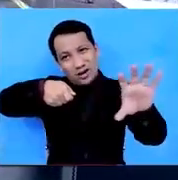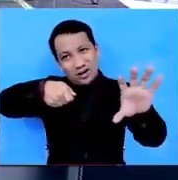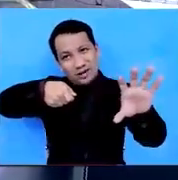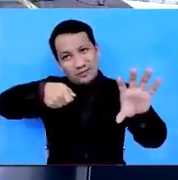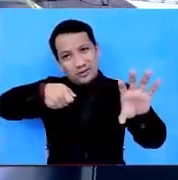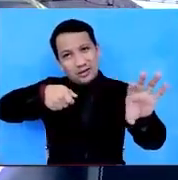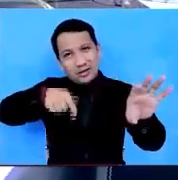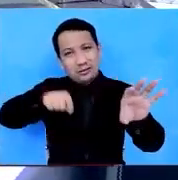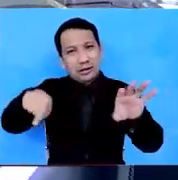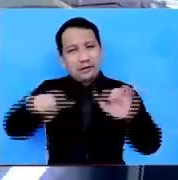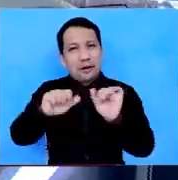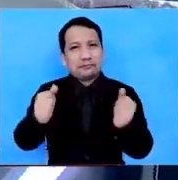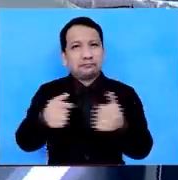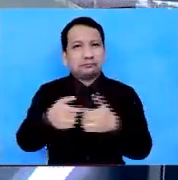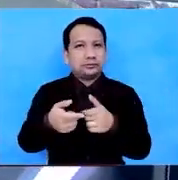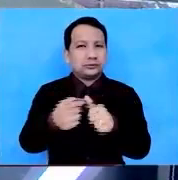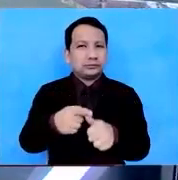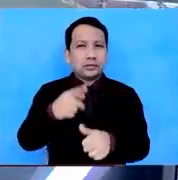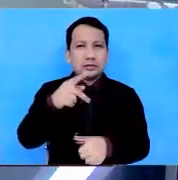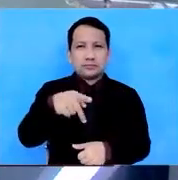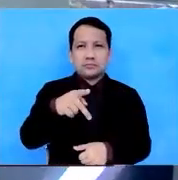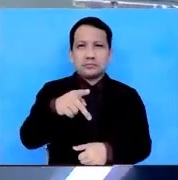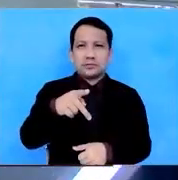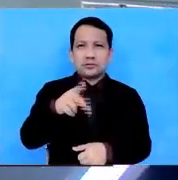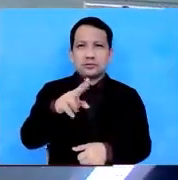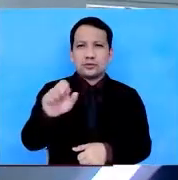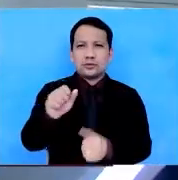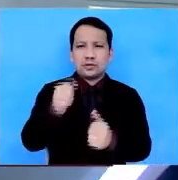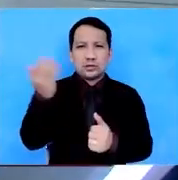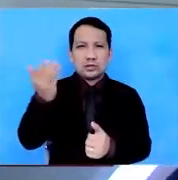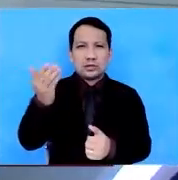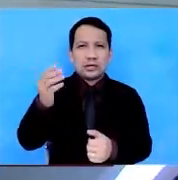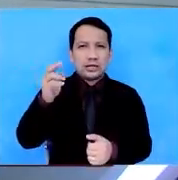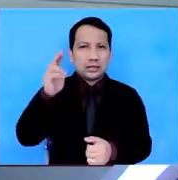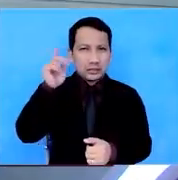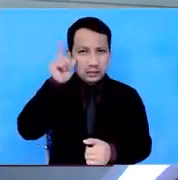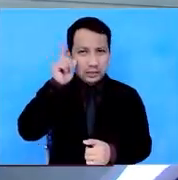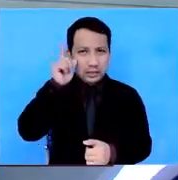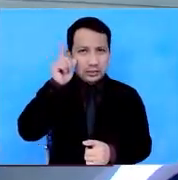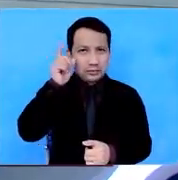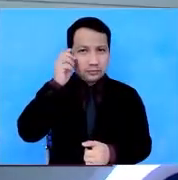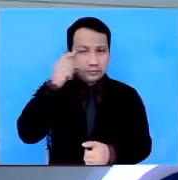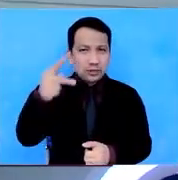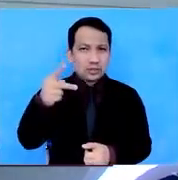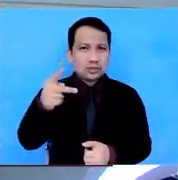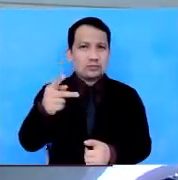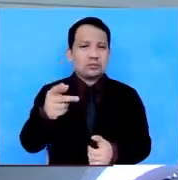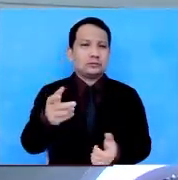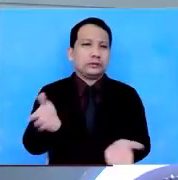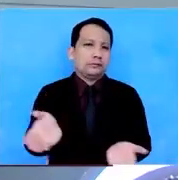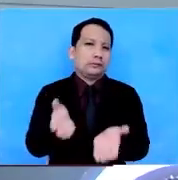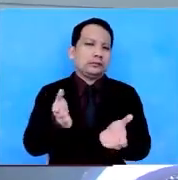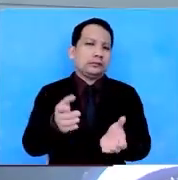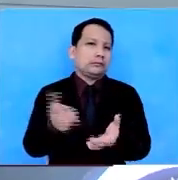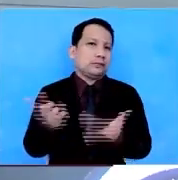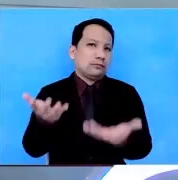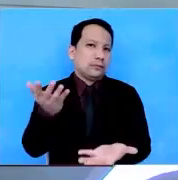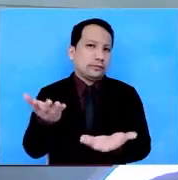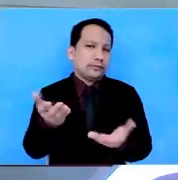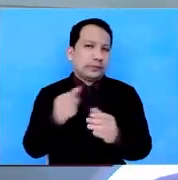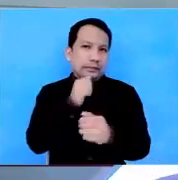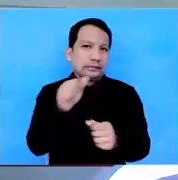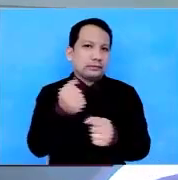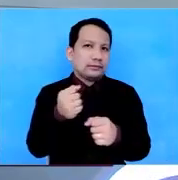isang pahayag, inilarawan ni U.S. State Department spokesman Ned Price ang ginawa ng China bilang provocative o nanguudyok at unsafe